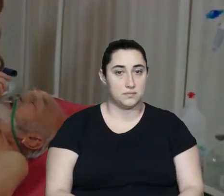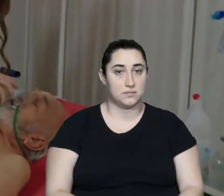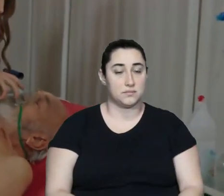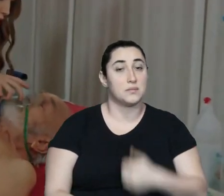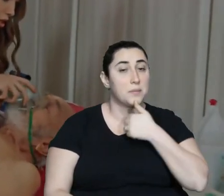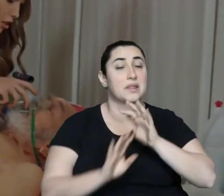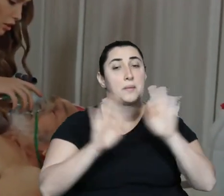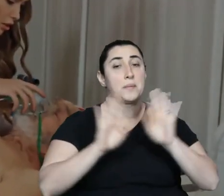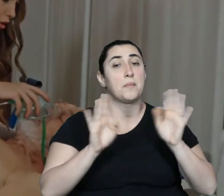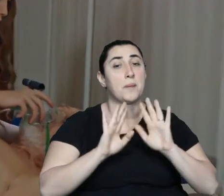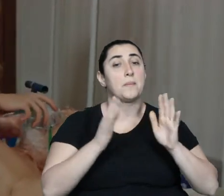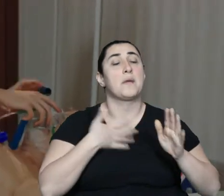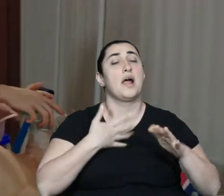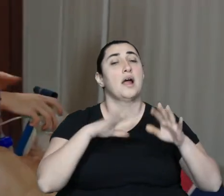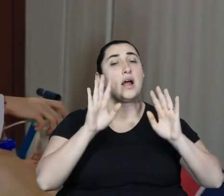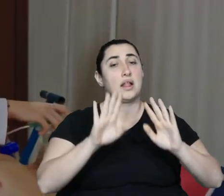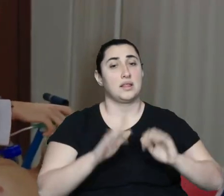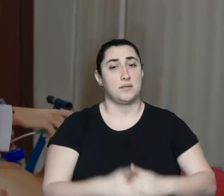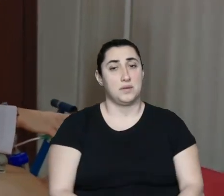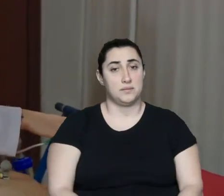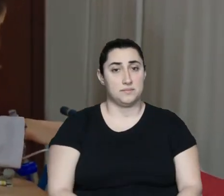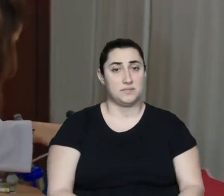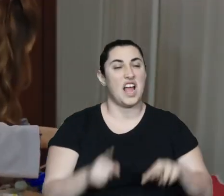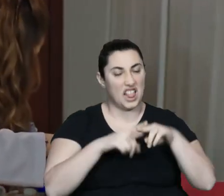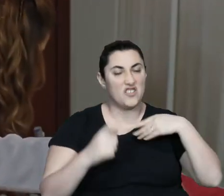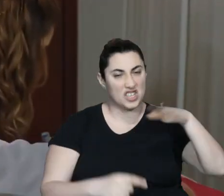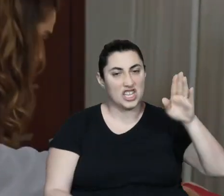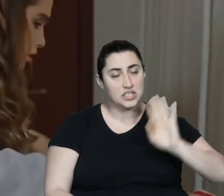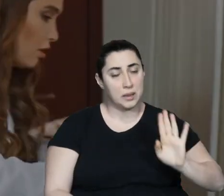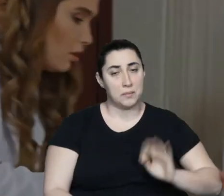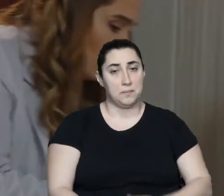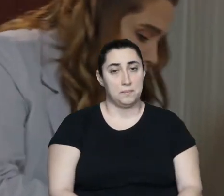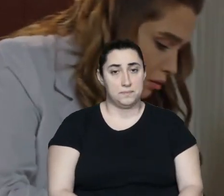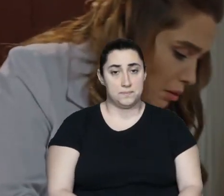Baba. Tamam baba, sen merak etme. Alev'i göndereceğim evden.